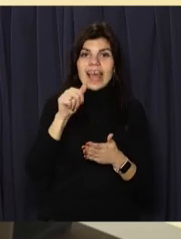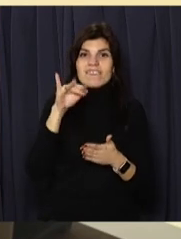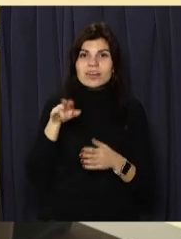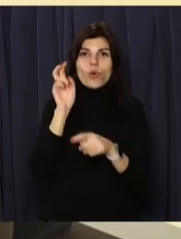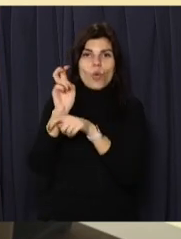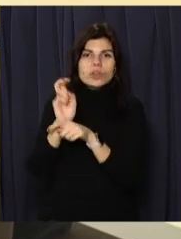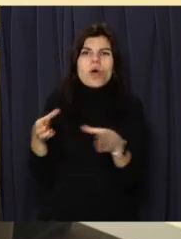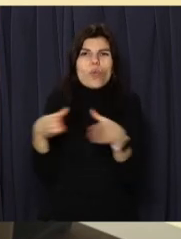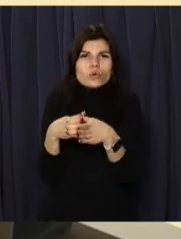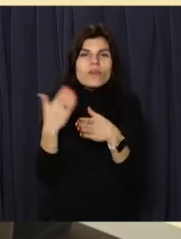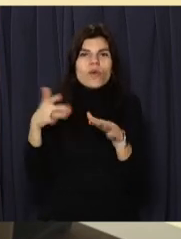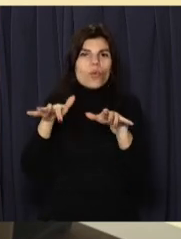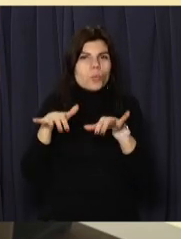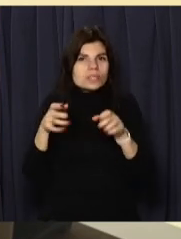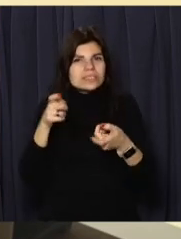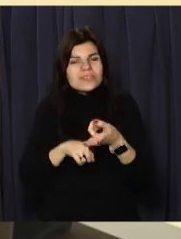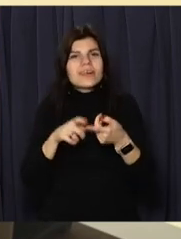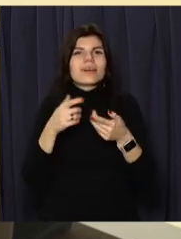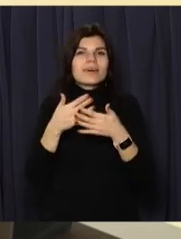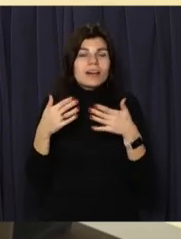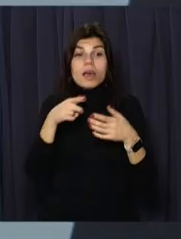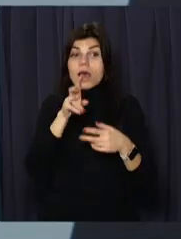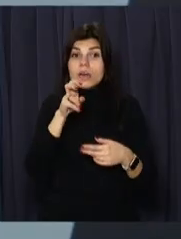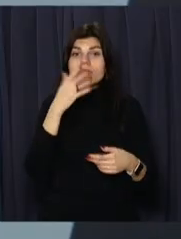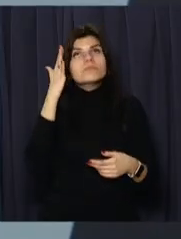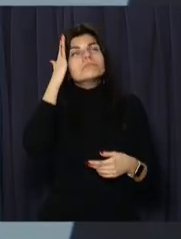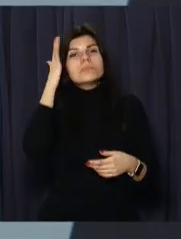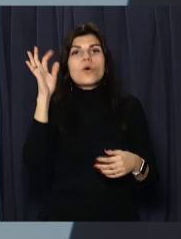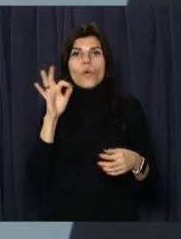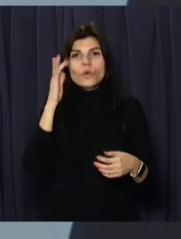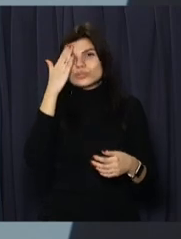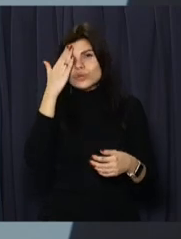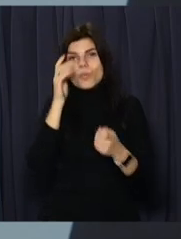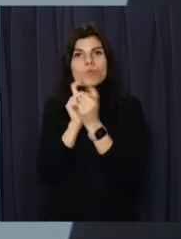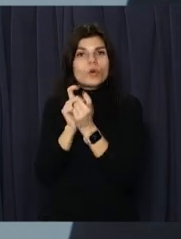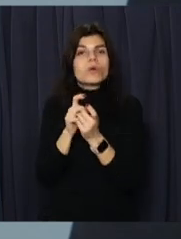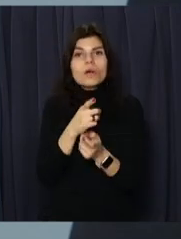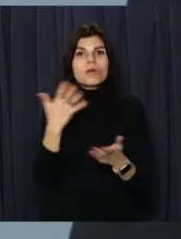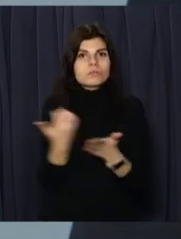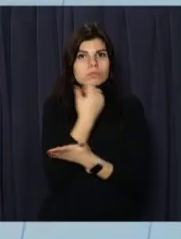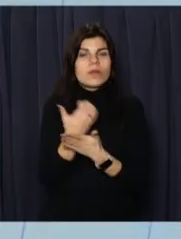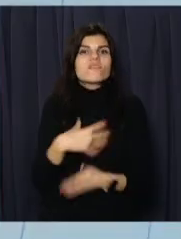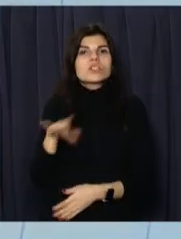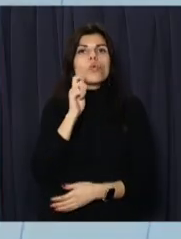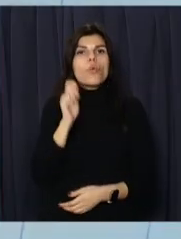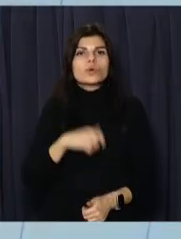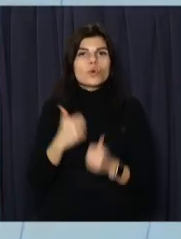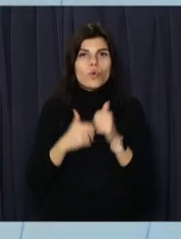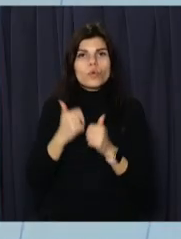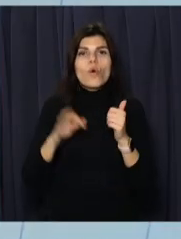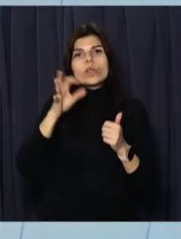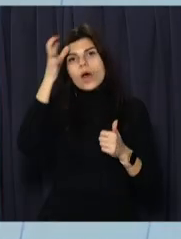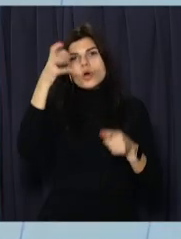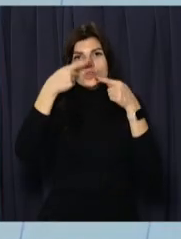відвідує вже 4 роки. Зі своїм комплексом протидії сну за кермом молодий розробник неодноразово здобував перемогу на всеукраїнських конкурсах з